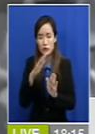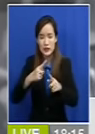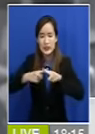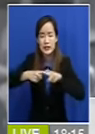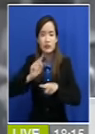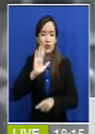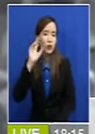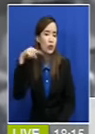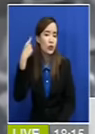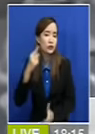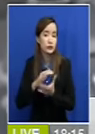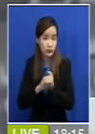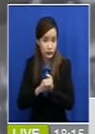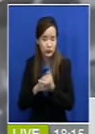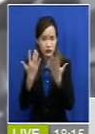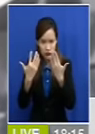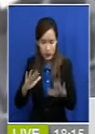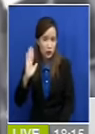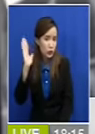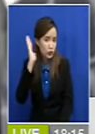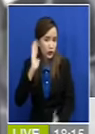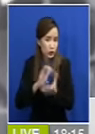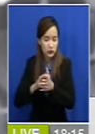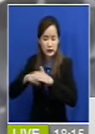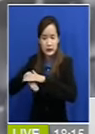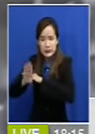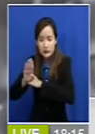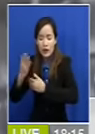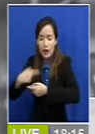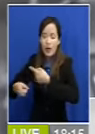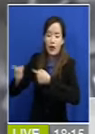ยานะคะจากนั้นนายพระอาทิตย์หนีไปแล้วก็กลับมาตามหมายเรียกเมื่อวานนี้ค่ะ